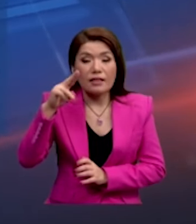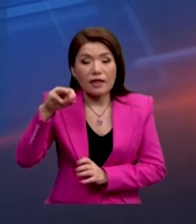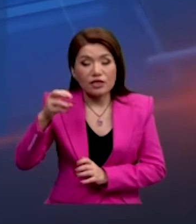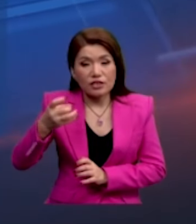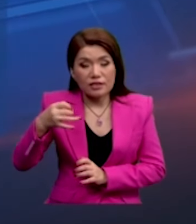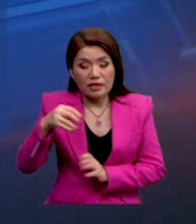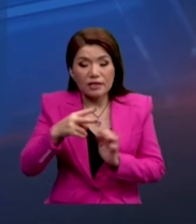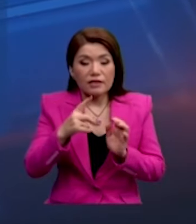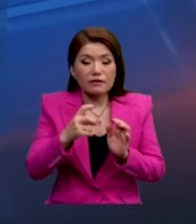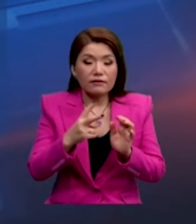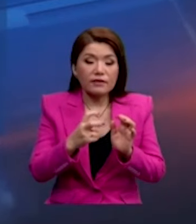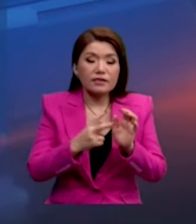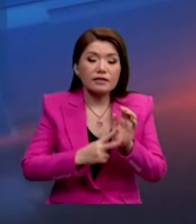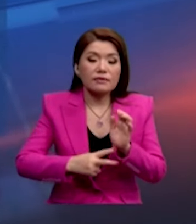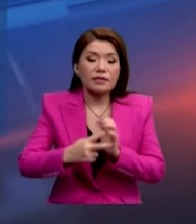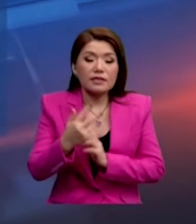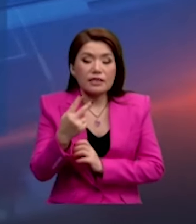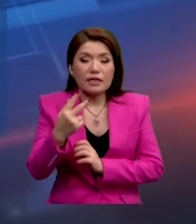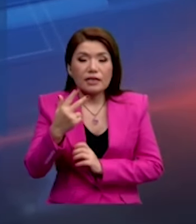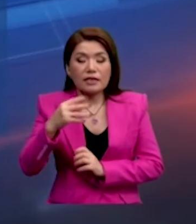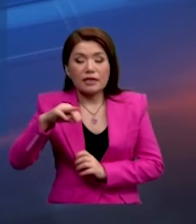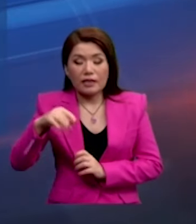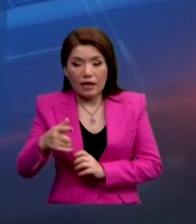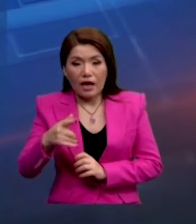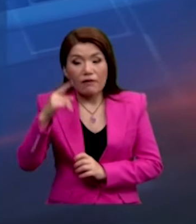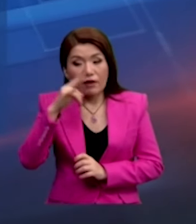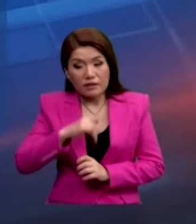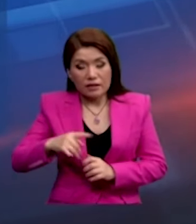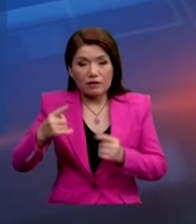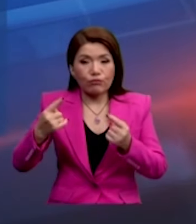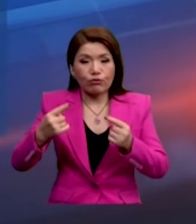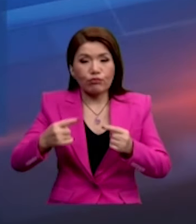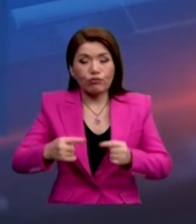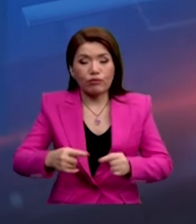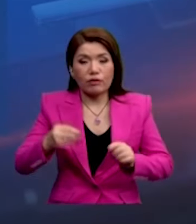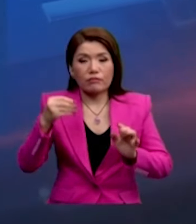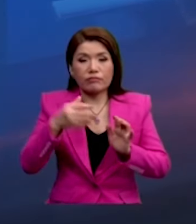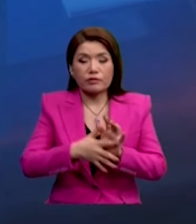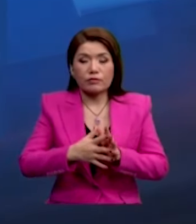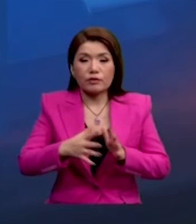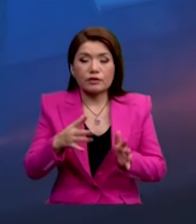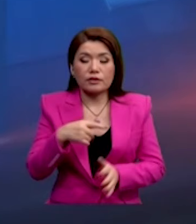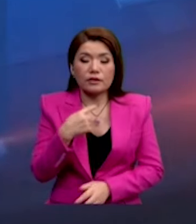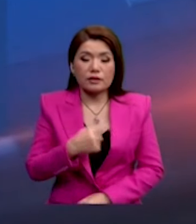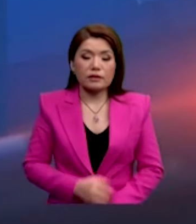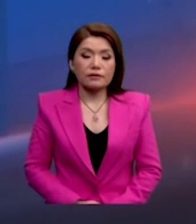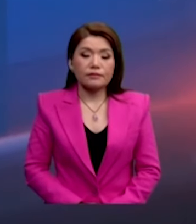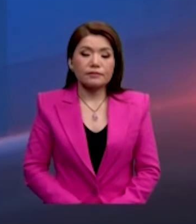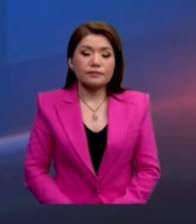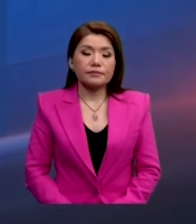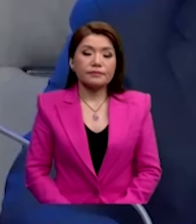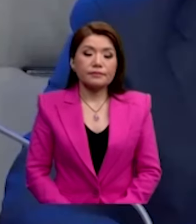за 273 тенге. Убытки несет Казахстан и по товарному газу, который в трубах.